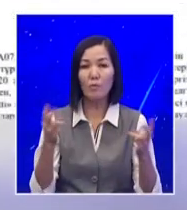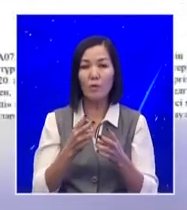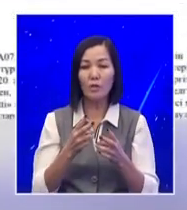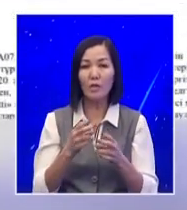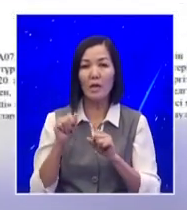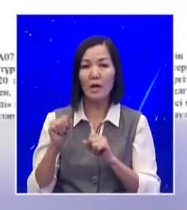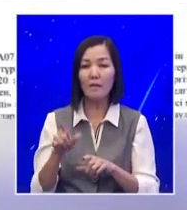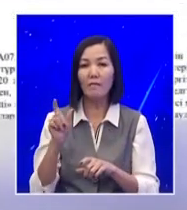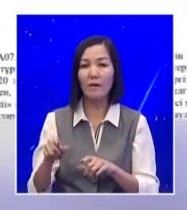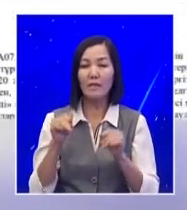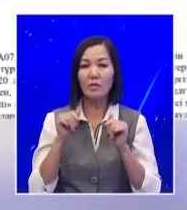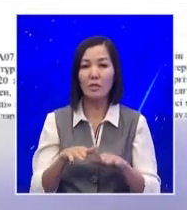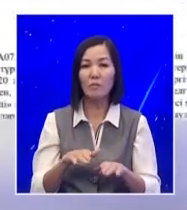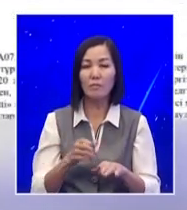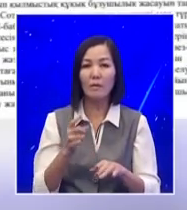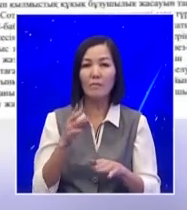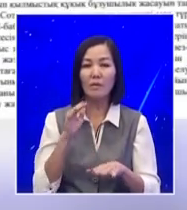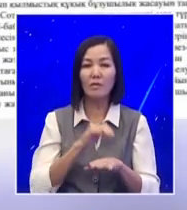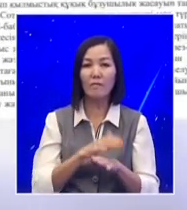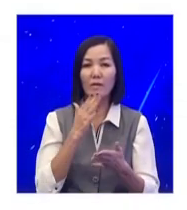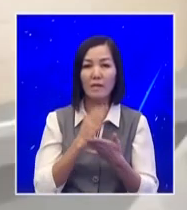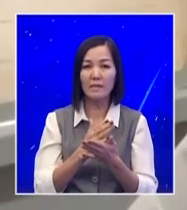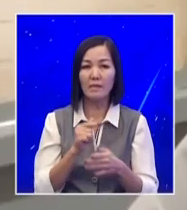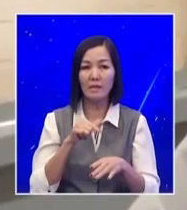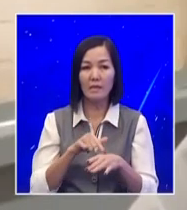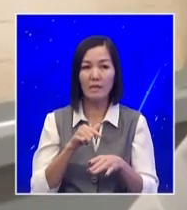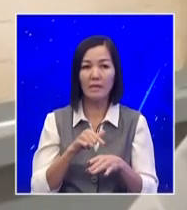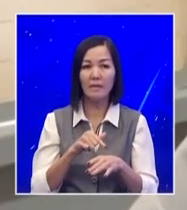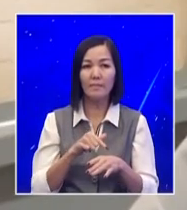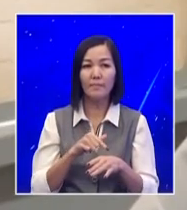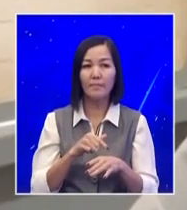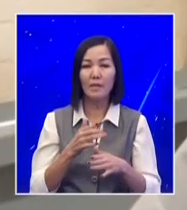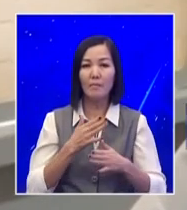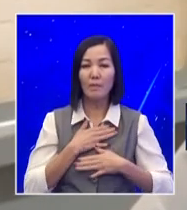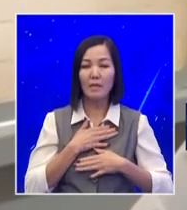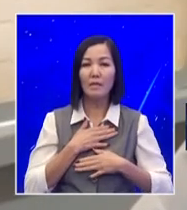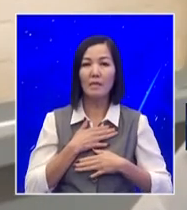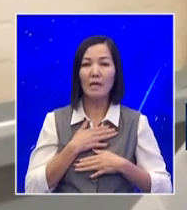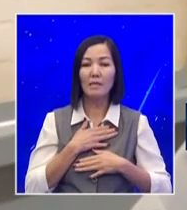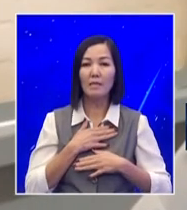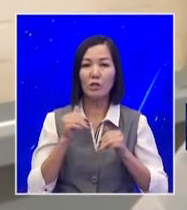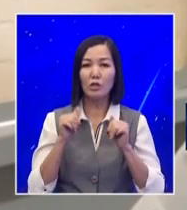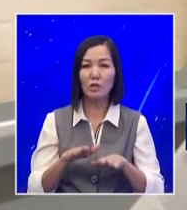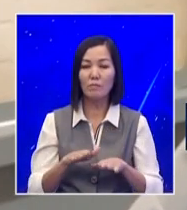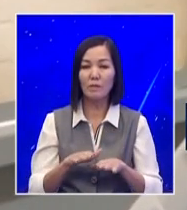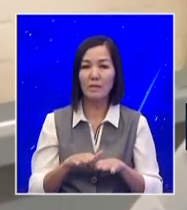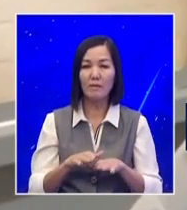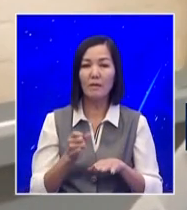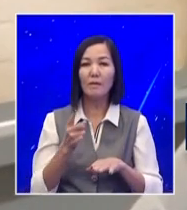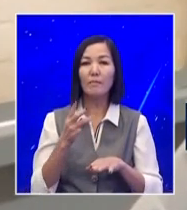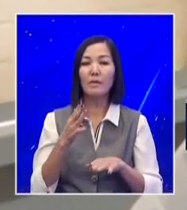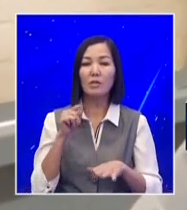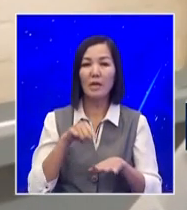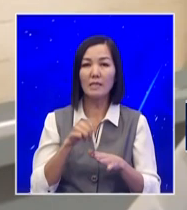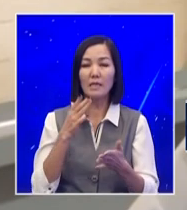Адвокаттың мұндай шешімге келуіне бірнеше фактор әсер еткен. Мен ондай шешімге келуіме бір емес бірнеше фактор әсер етті. Соның ішінде